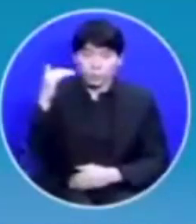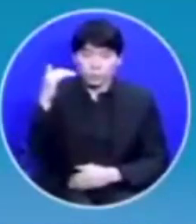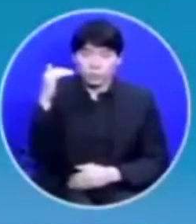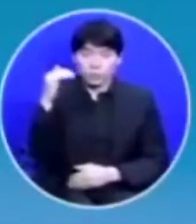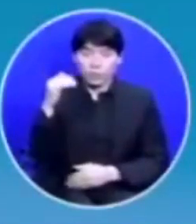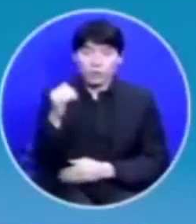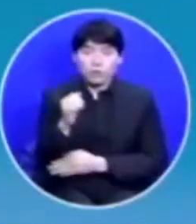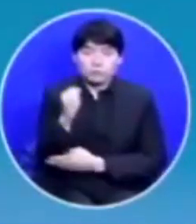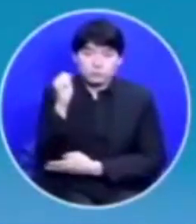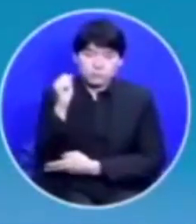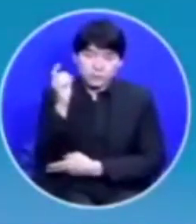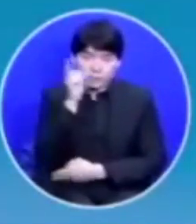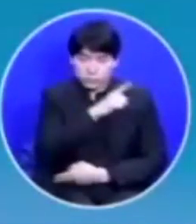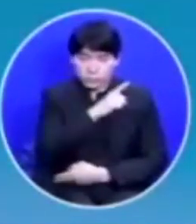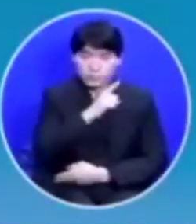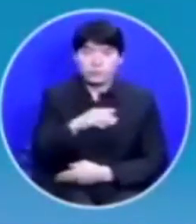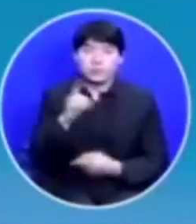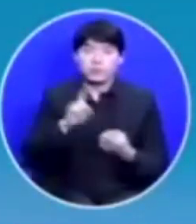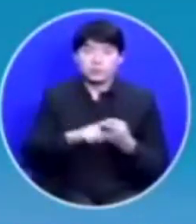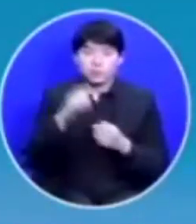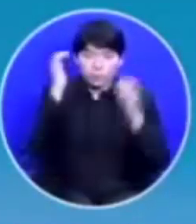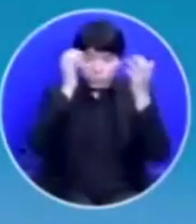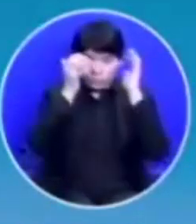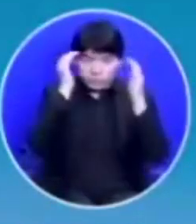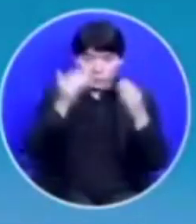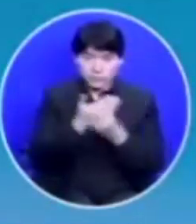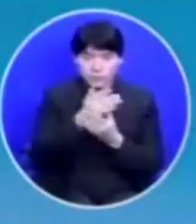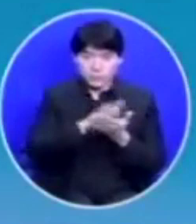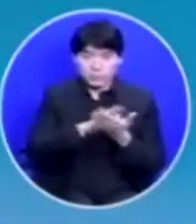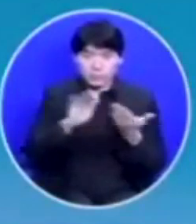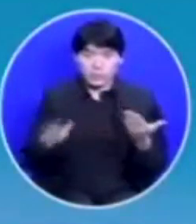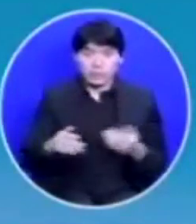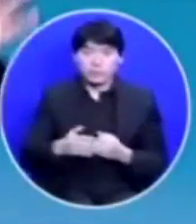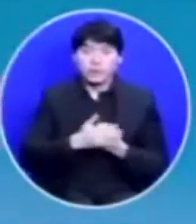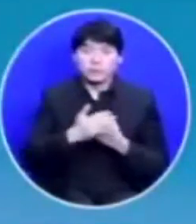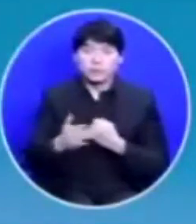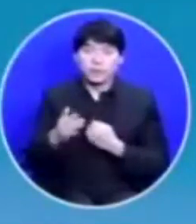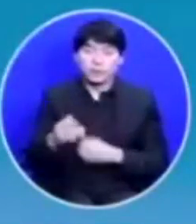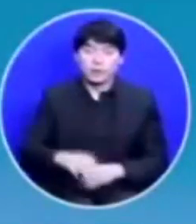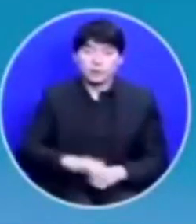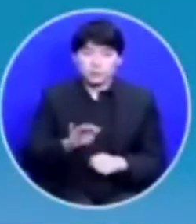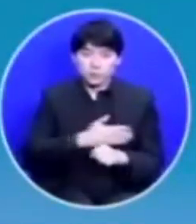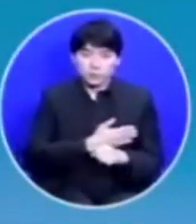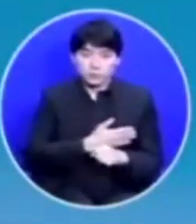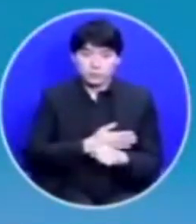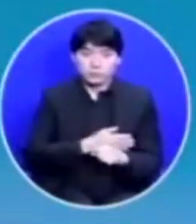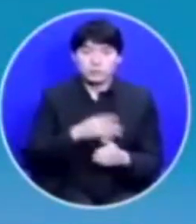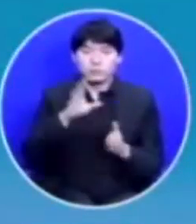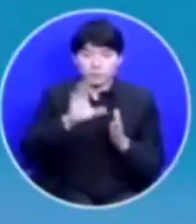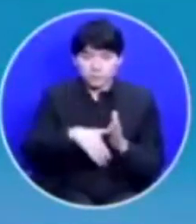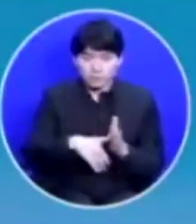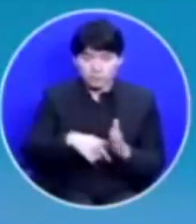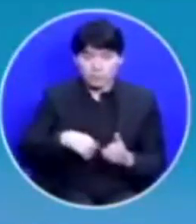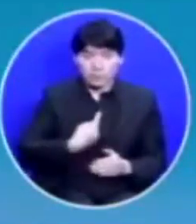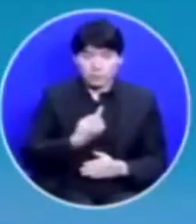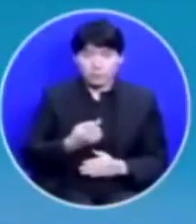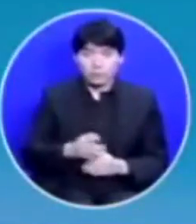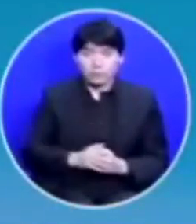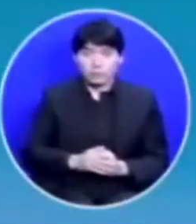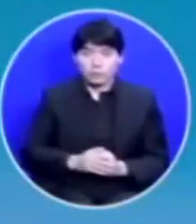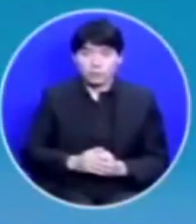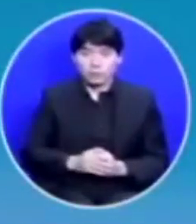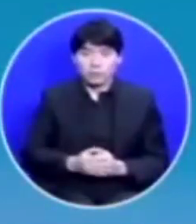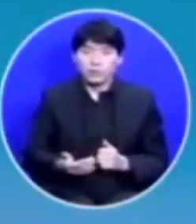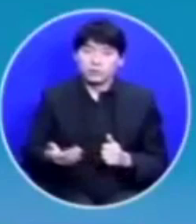혼란이 일어납니다 그래서 자기가 잘못했을 때 잘못했다고 인정하지 않아요 엄마 아파서 그러던데